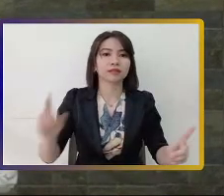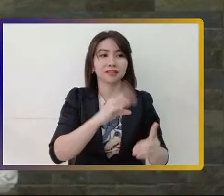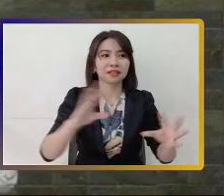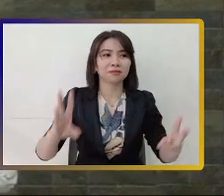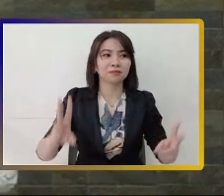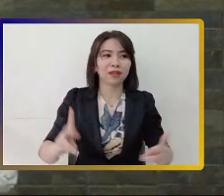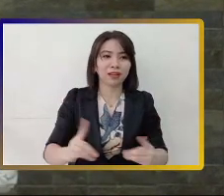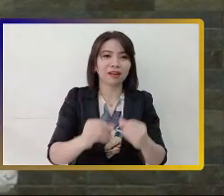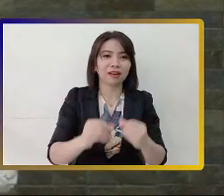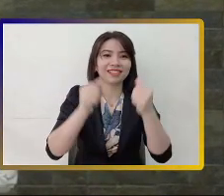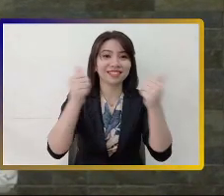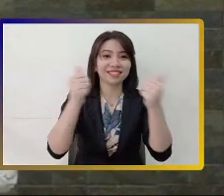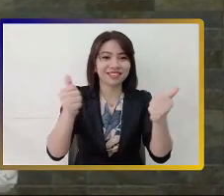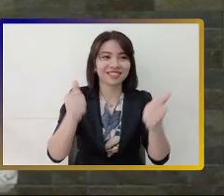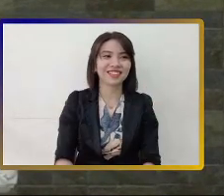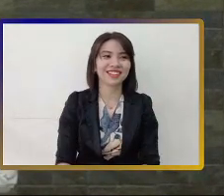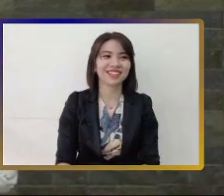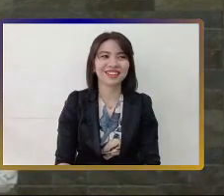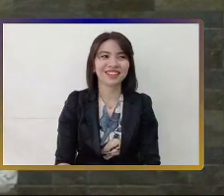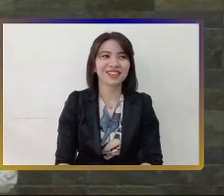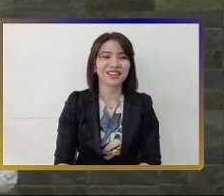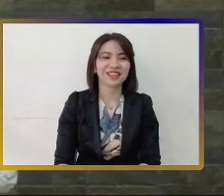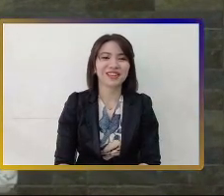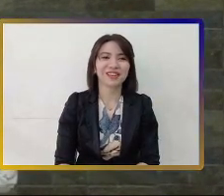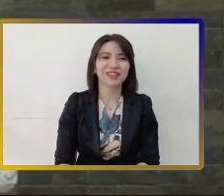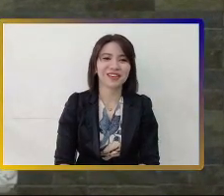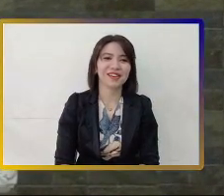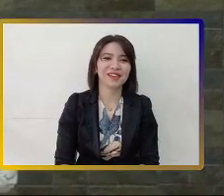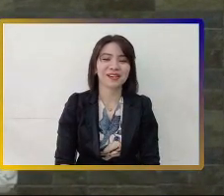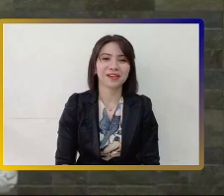Again, kapatid,